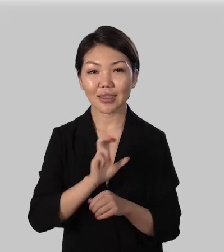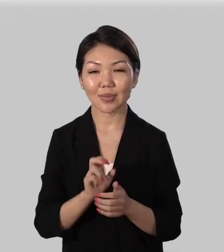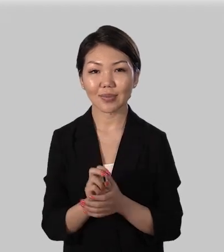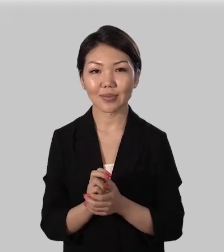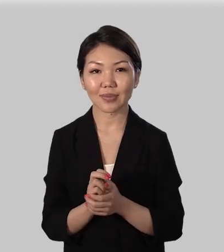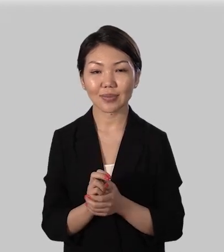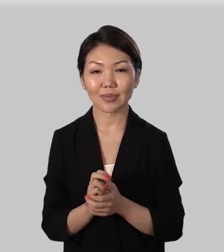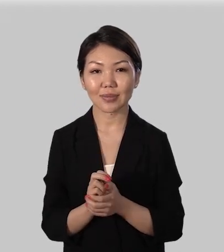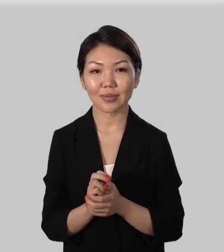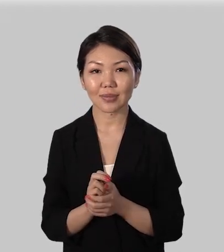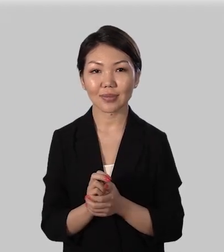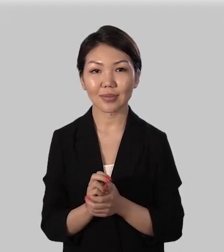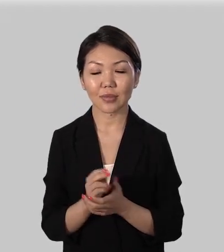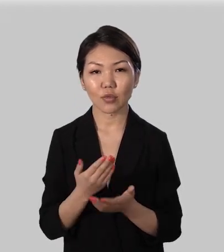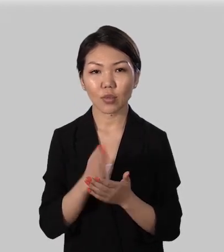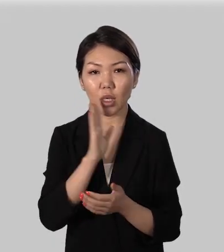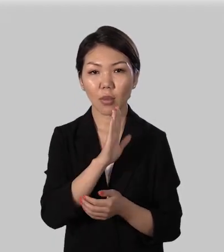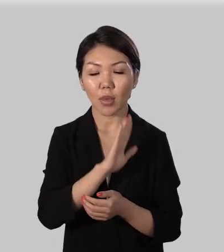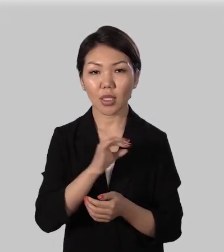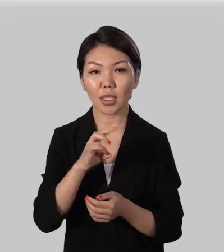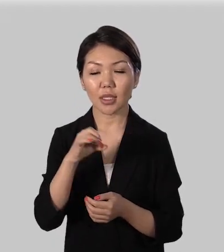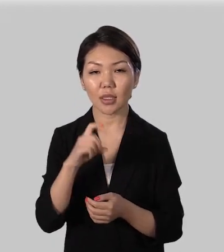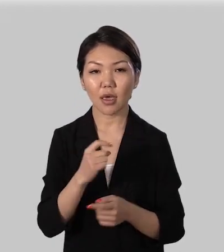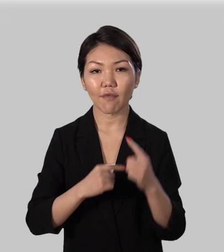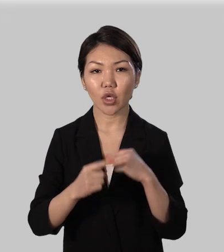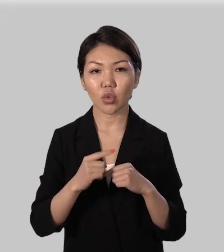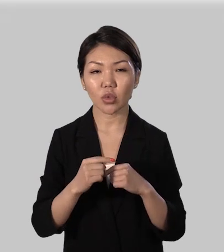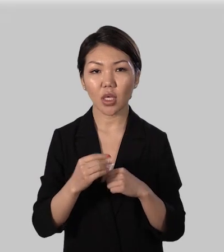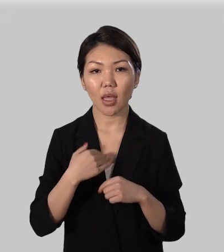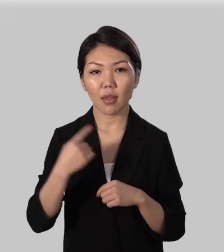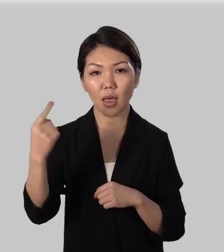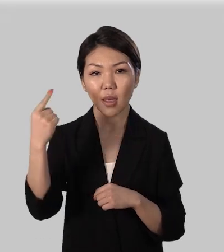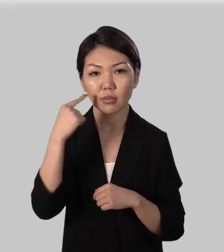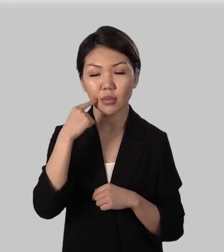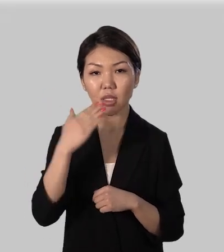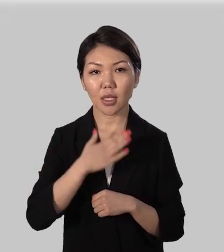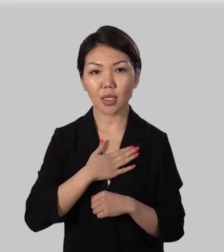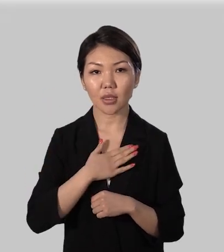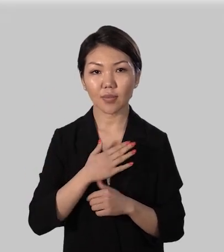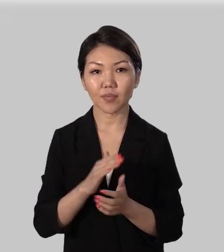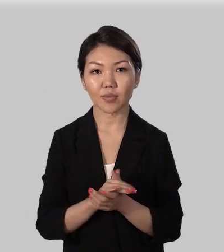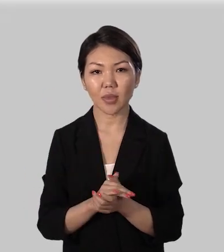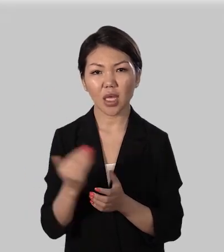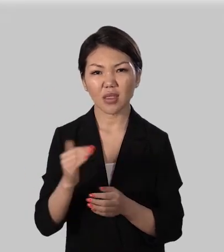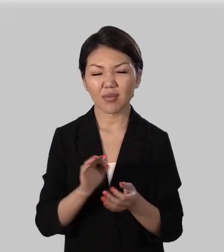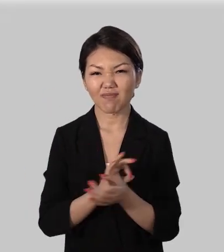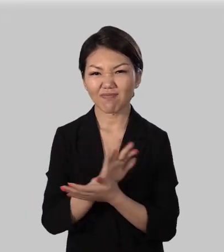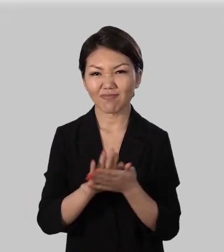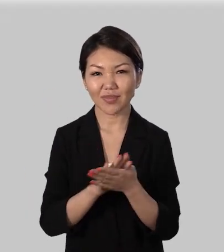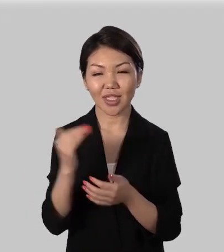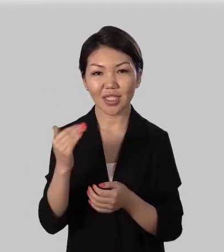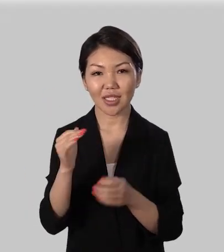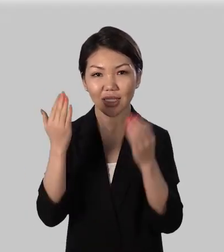вот бума коленях а то она на нас вопить а вы-то ничего про нее не знаешь